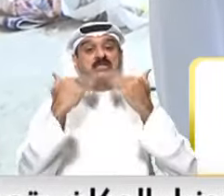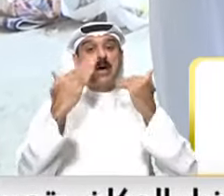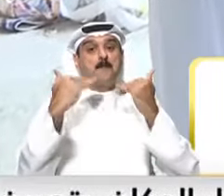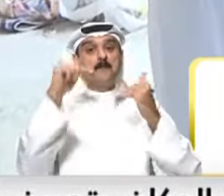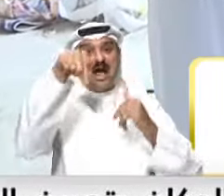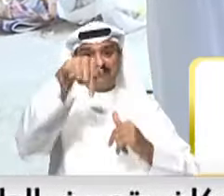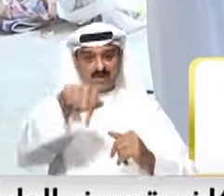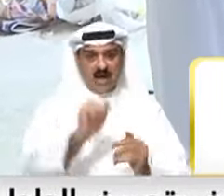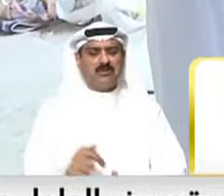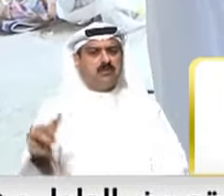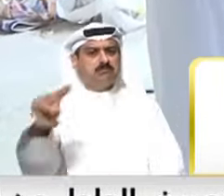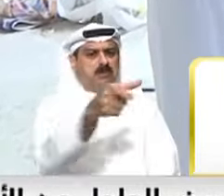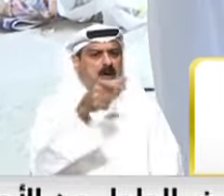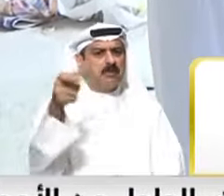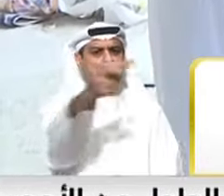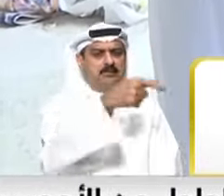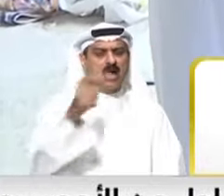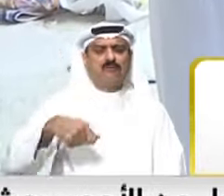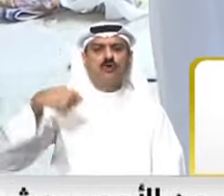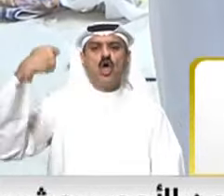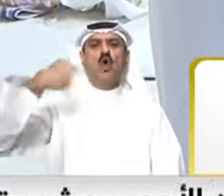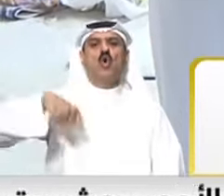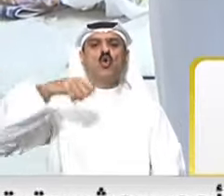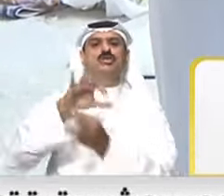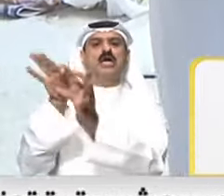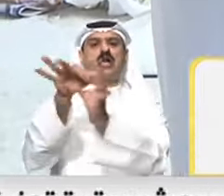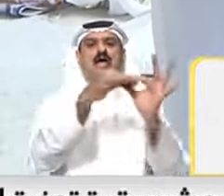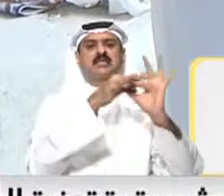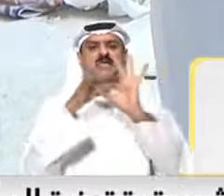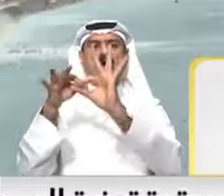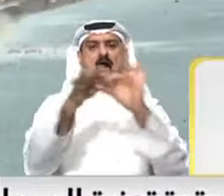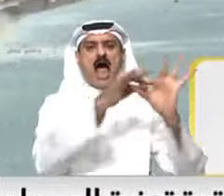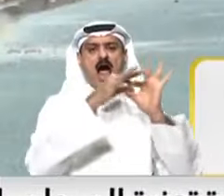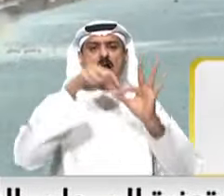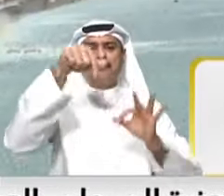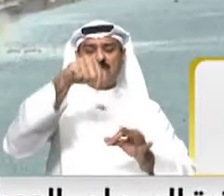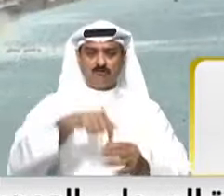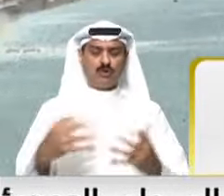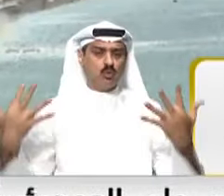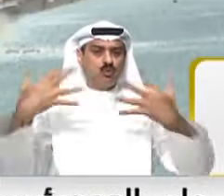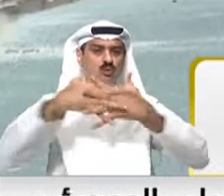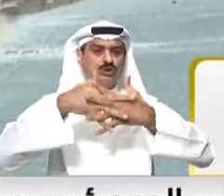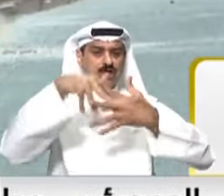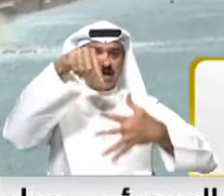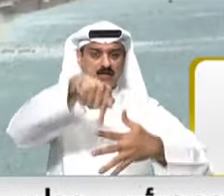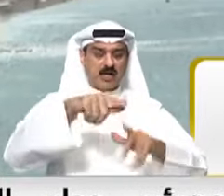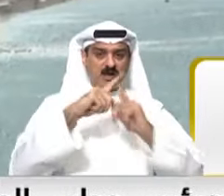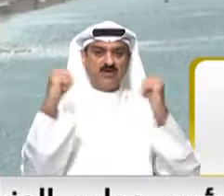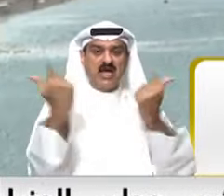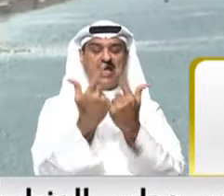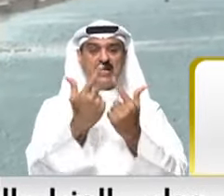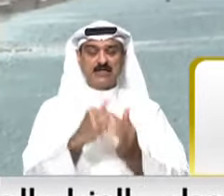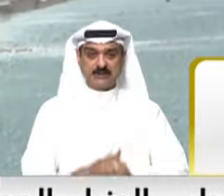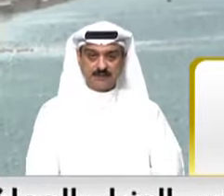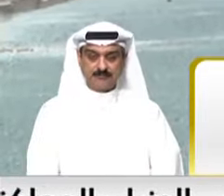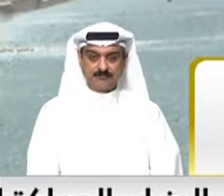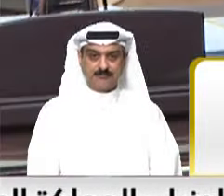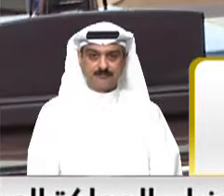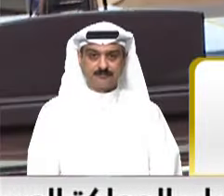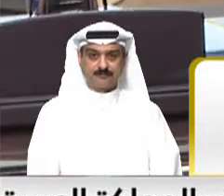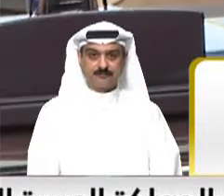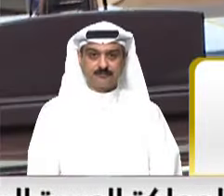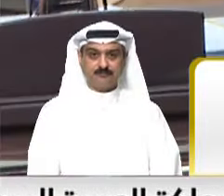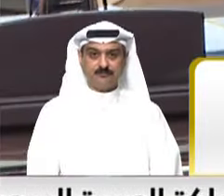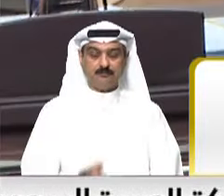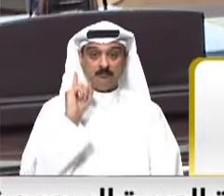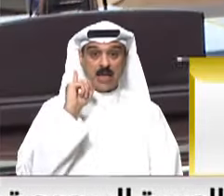والمتابعة ما بين وزارات ومؤسسات الدولة المعنية والمشاركة في لجنة العزاب. بناء على